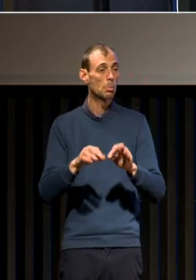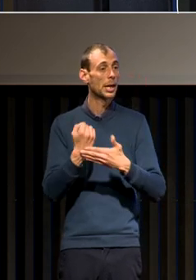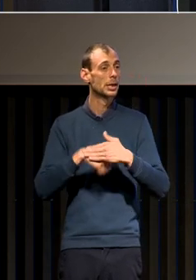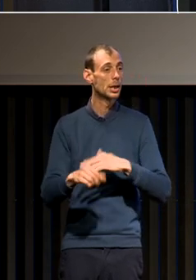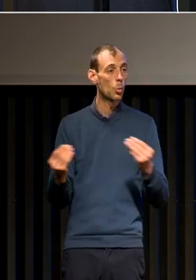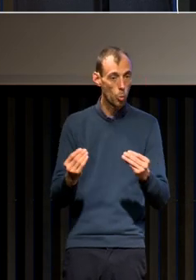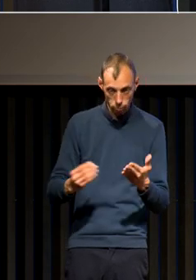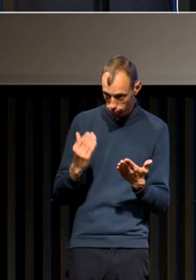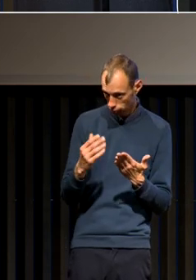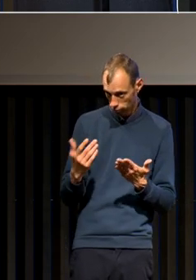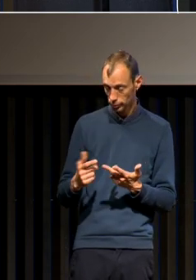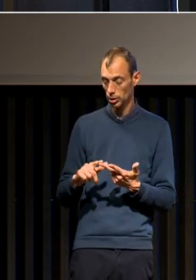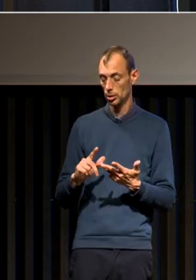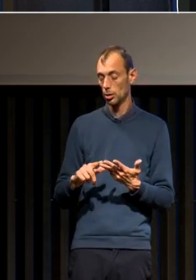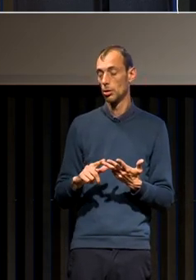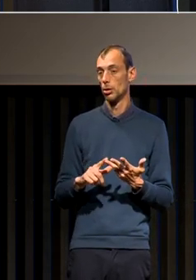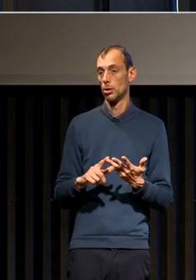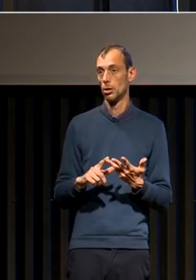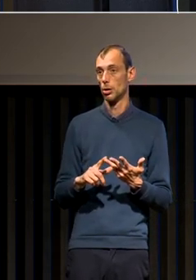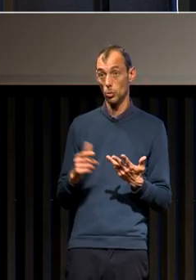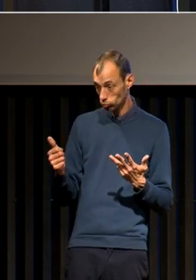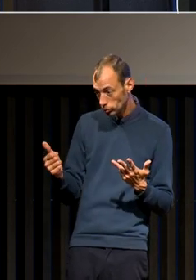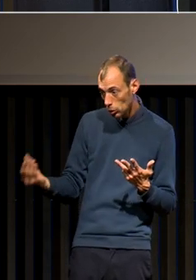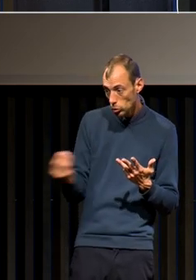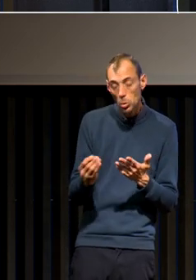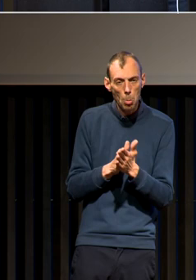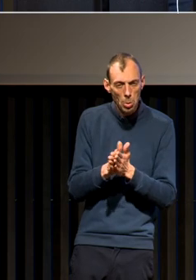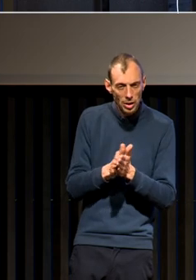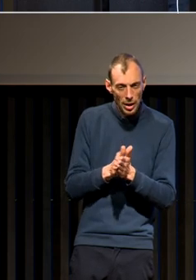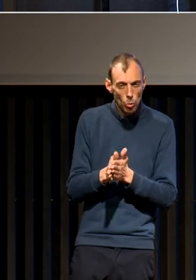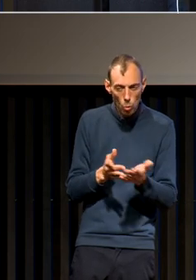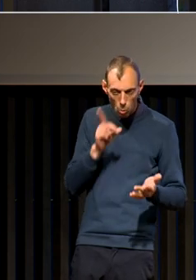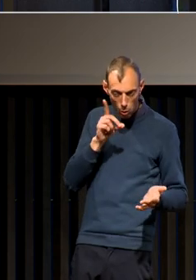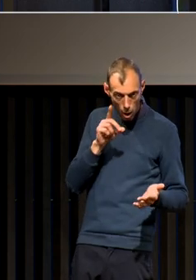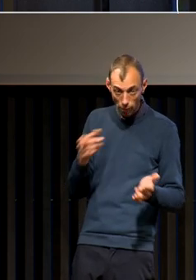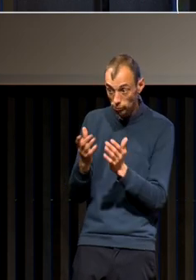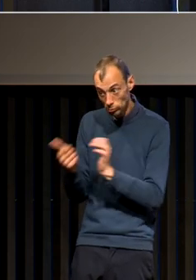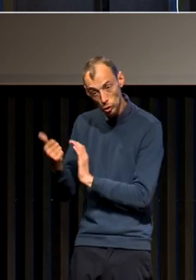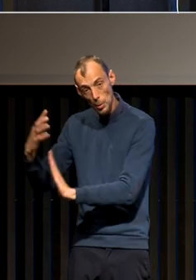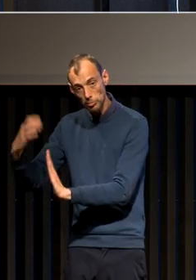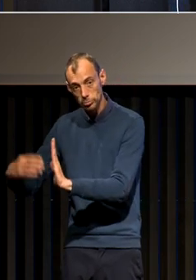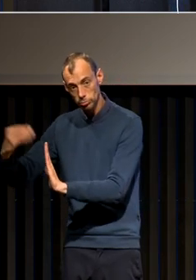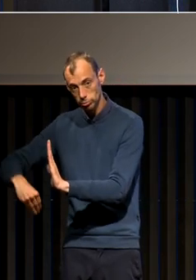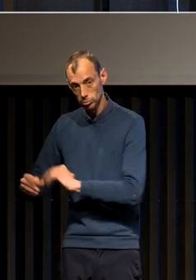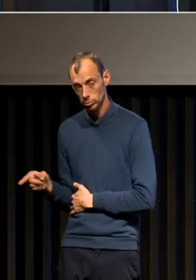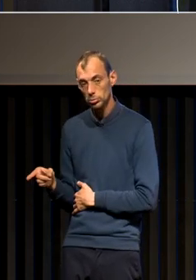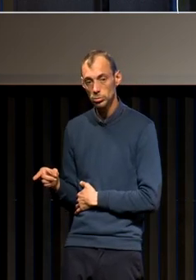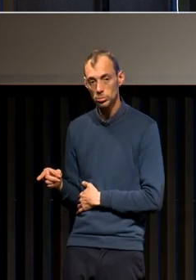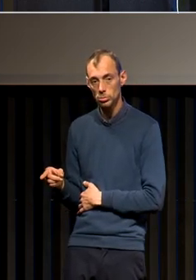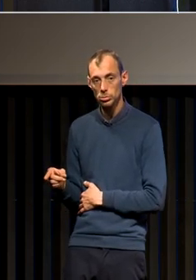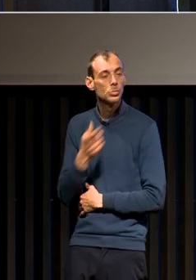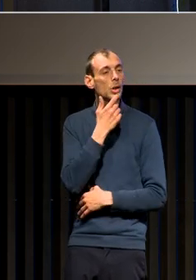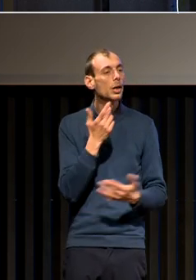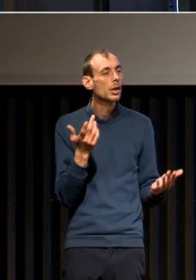bon, les motivations du don rédigées par leurs soins. Alors, autant dire qu'on va faire attention à ce qui est rédigé, parce